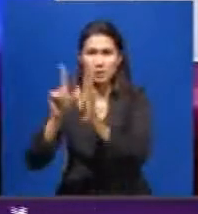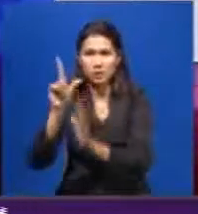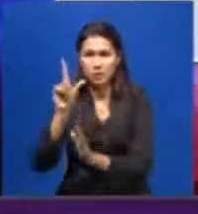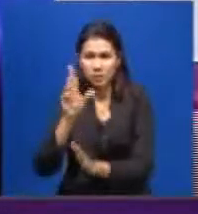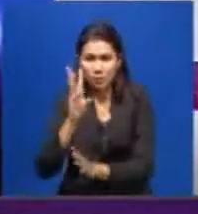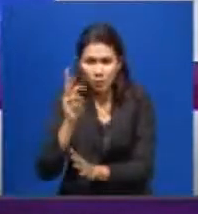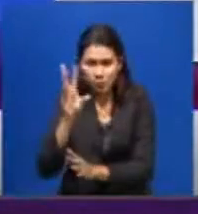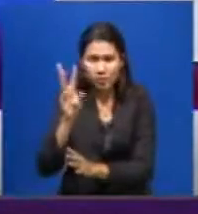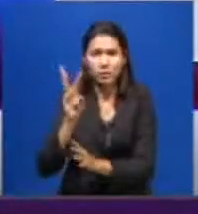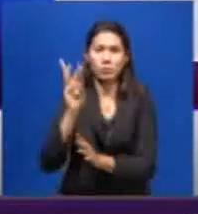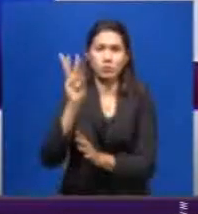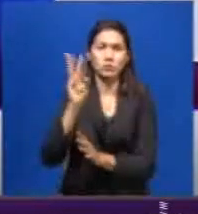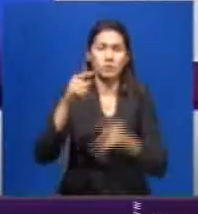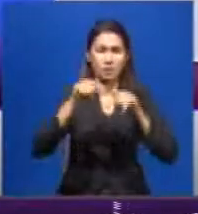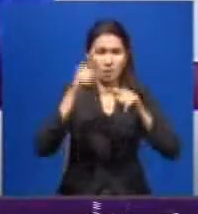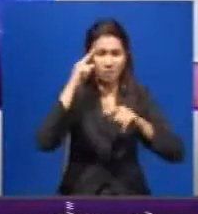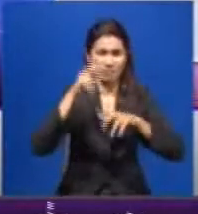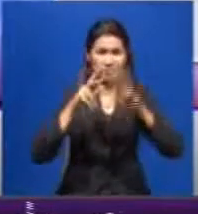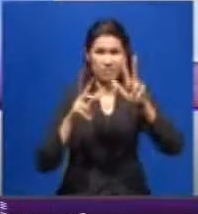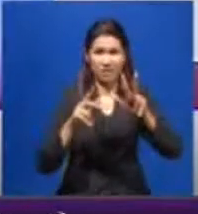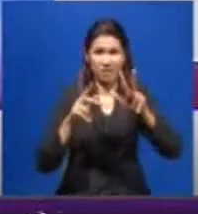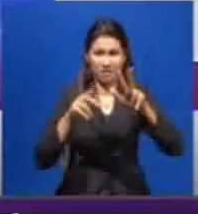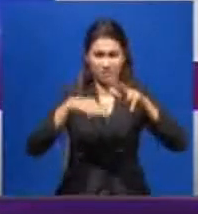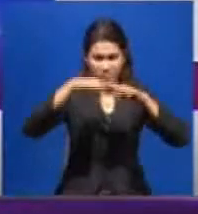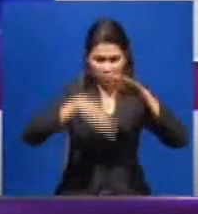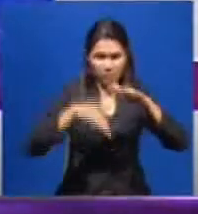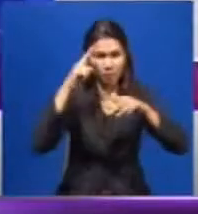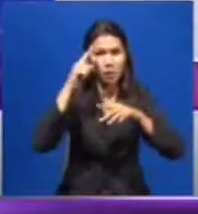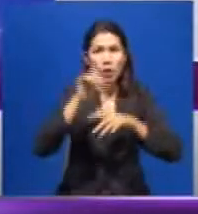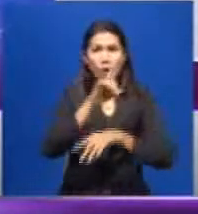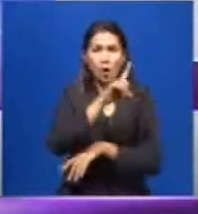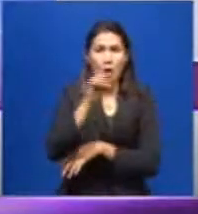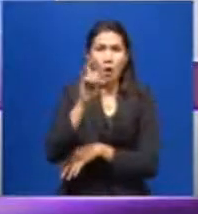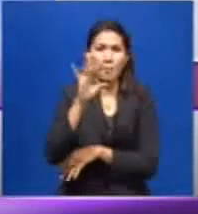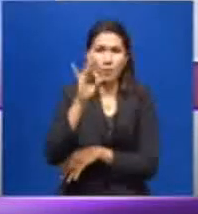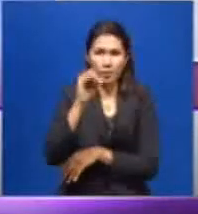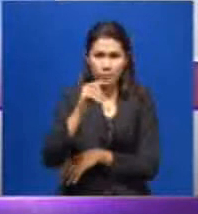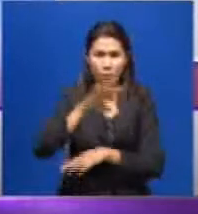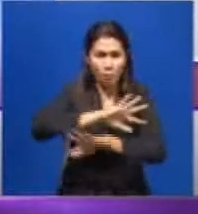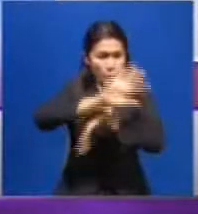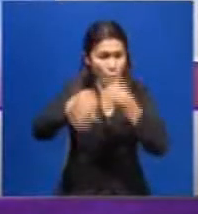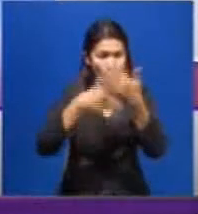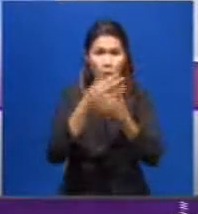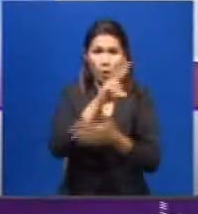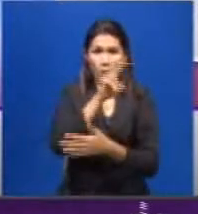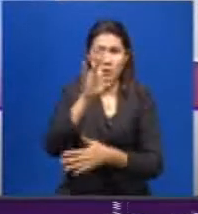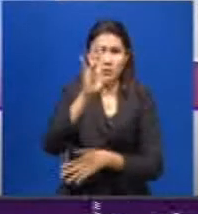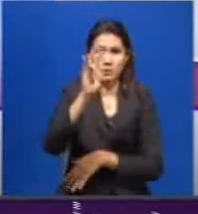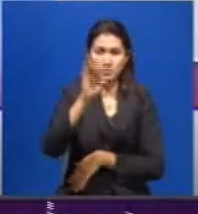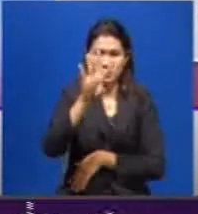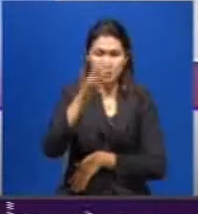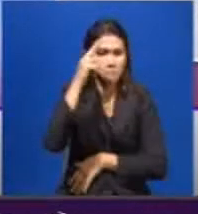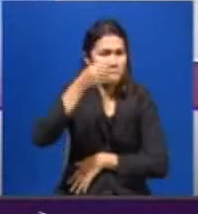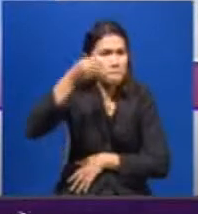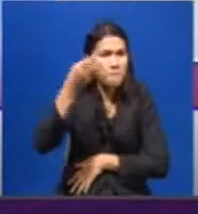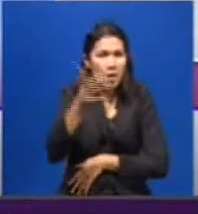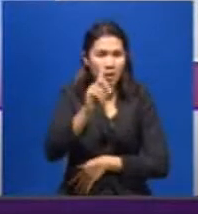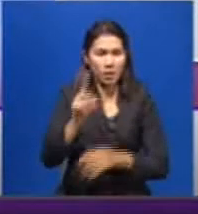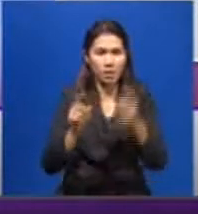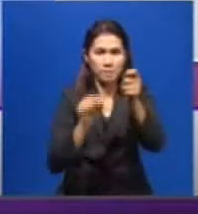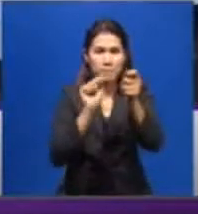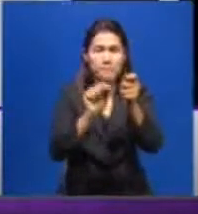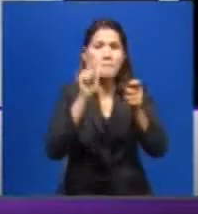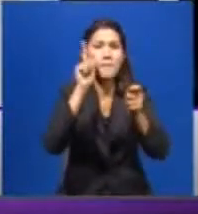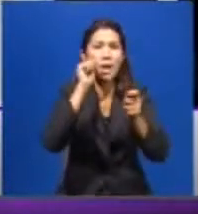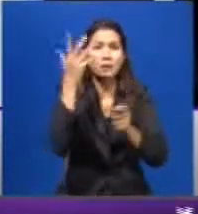ฤทธิ์เตอร์มากกว่า 180ครั้งรวม 274ครั้งซึ่งAfter Shockส่วนใหญ่เกิดขึ้นที่อำเภอแม่สรวยจังหวัด